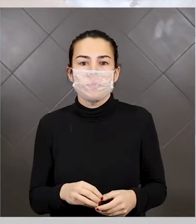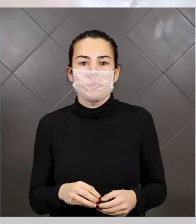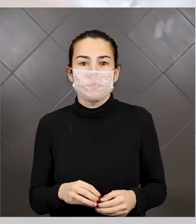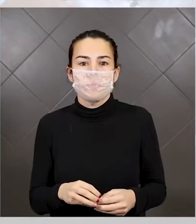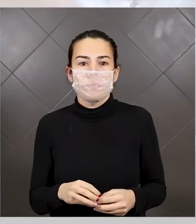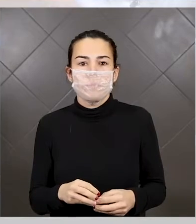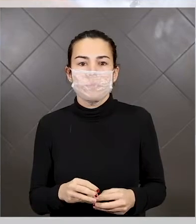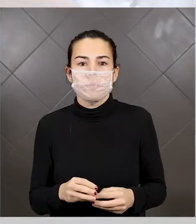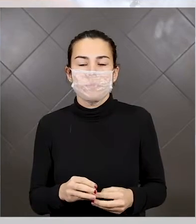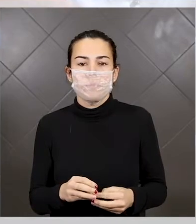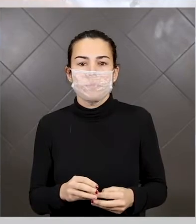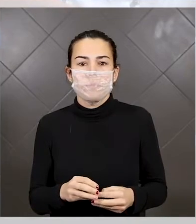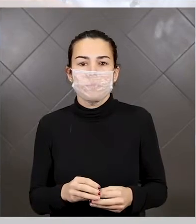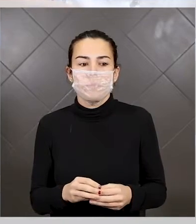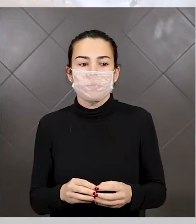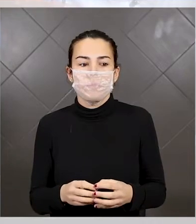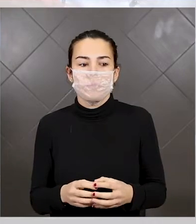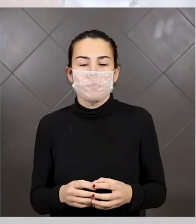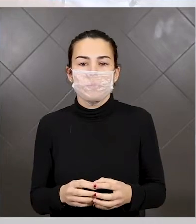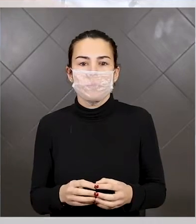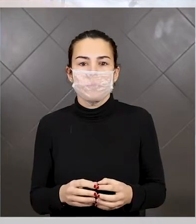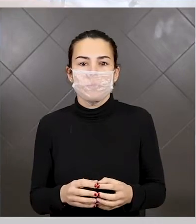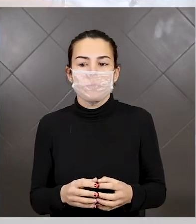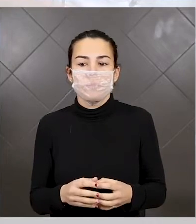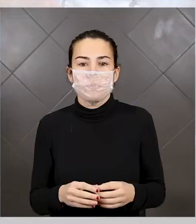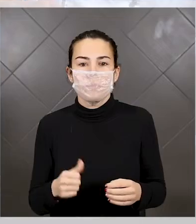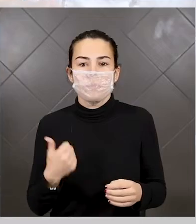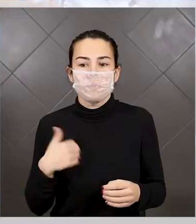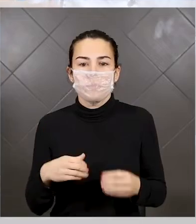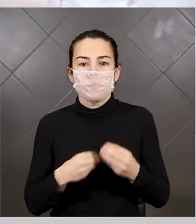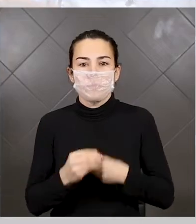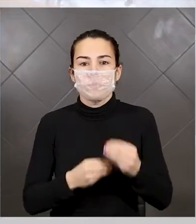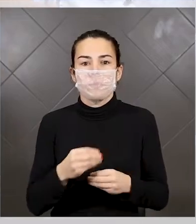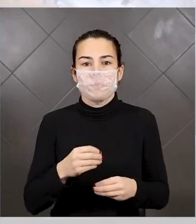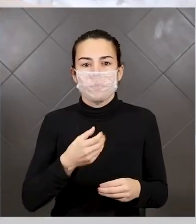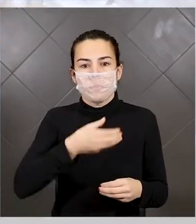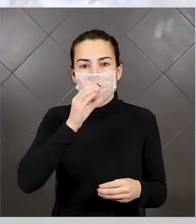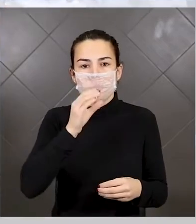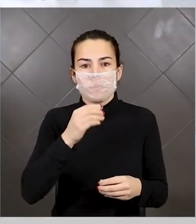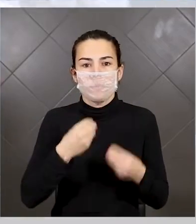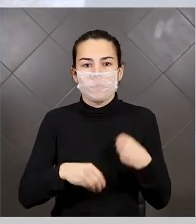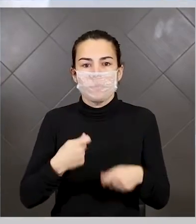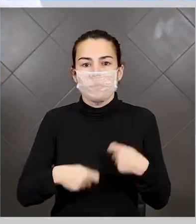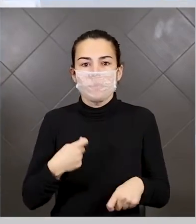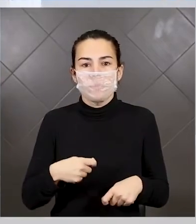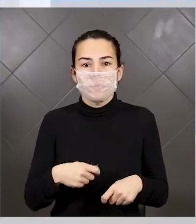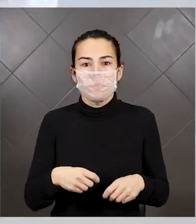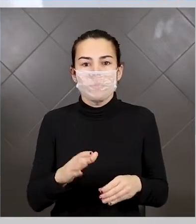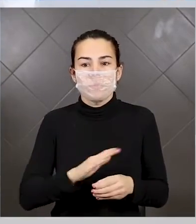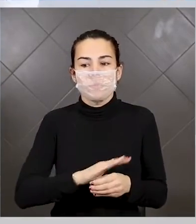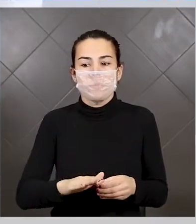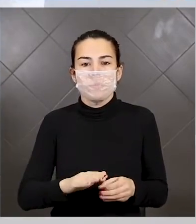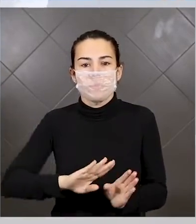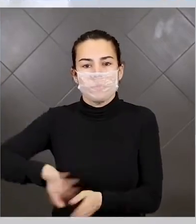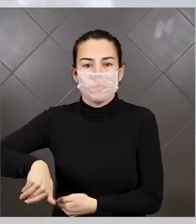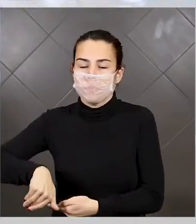plàstic. I com que ara és plàstic, està super mal vist, que no es va fer res en plàstic, i doncs